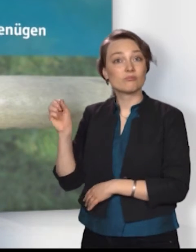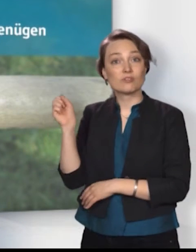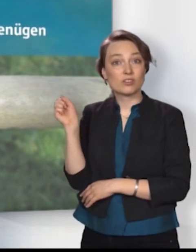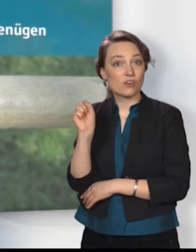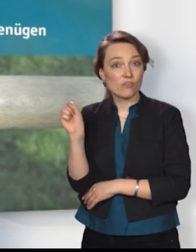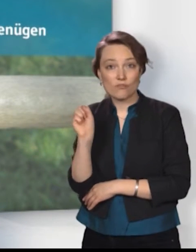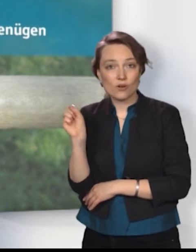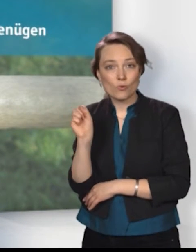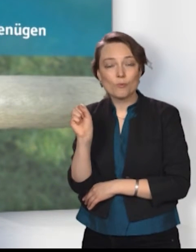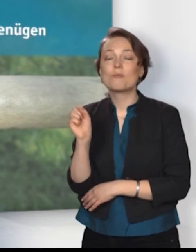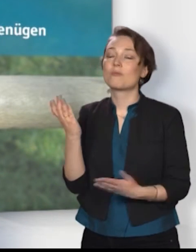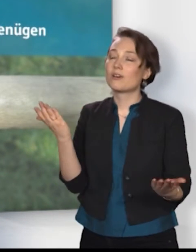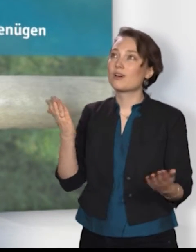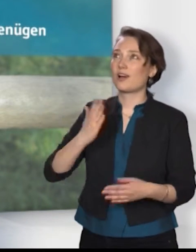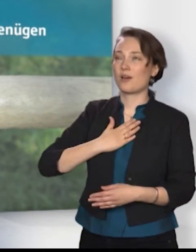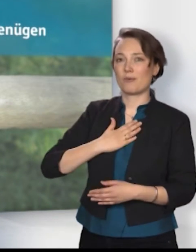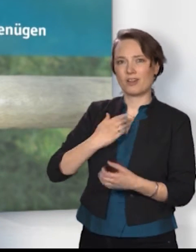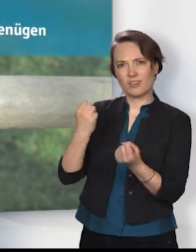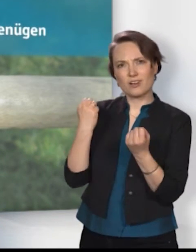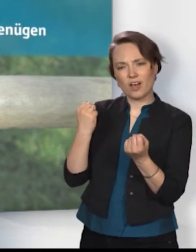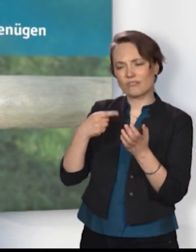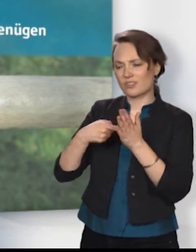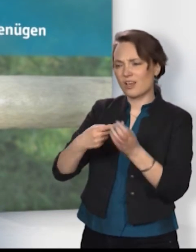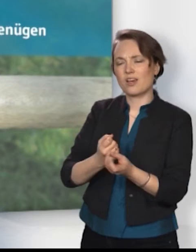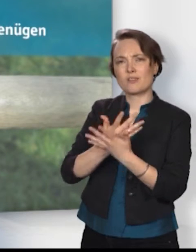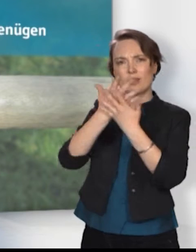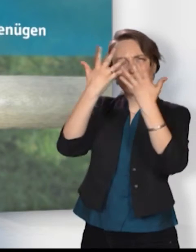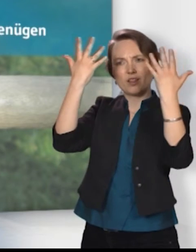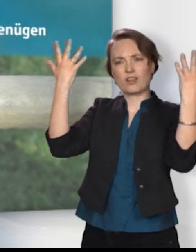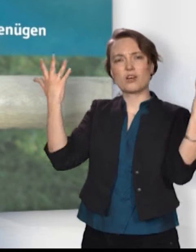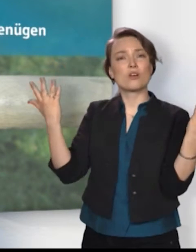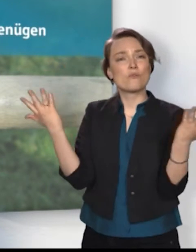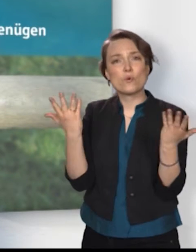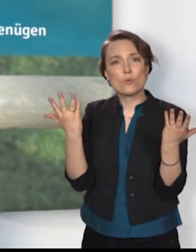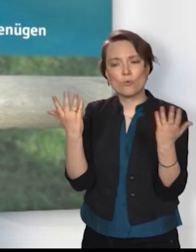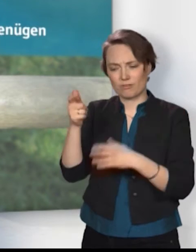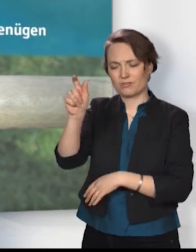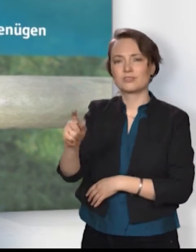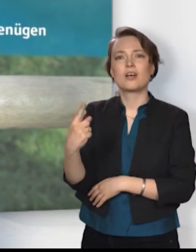Denn meine Kraft ist in den Schwachen mächtig und stark.